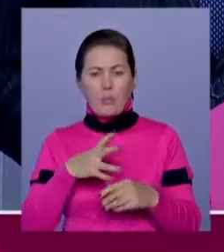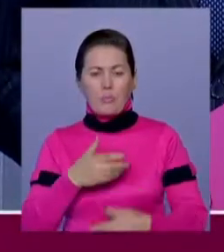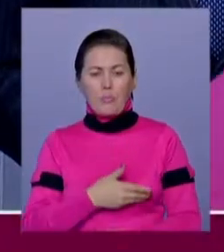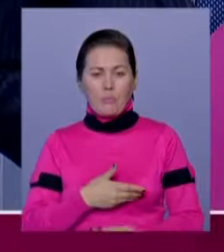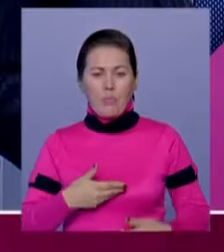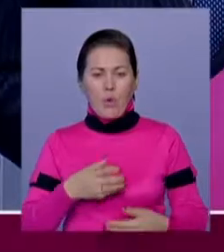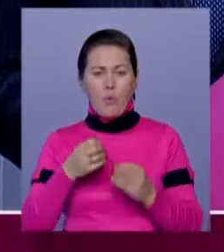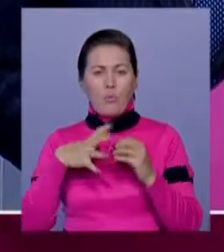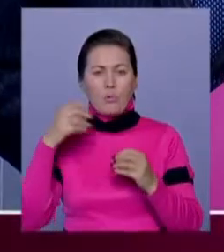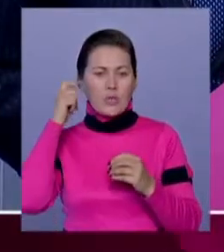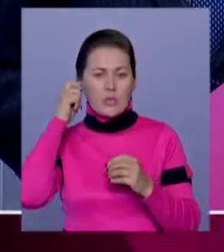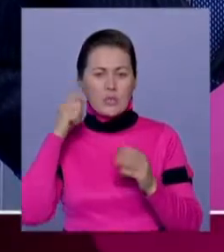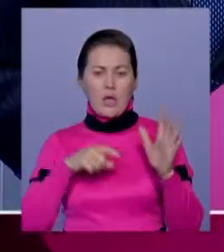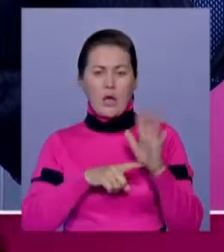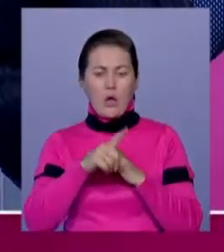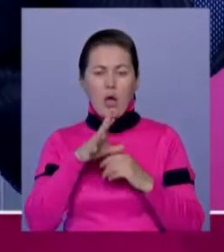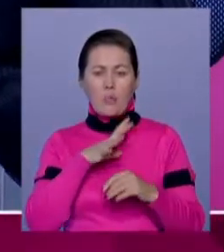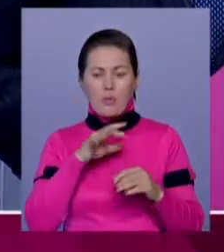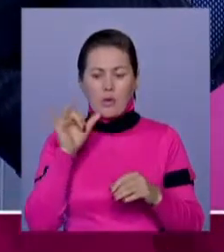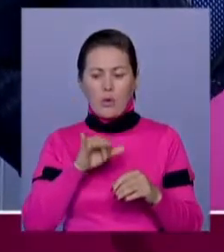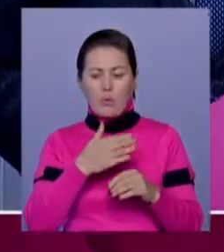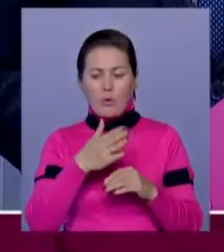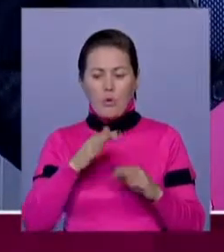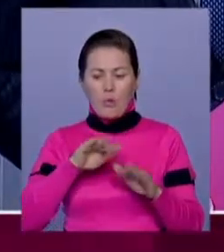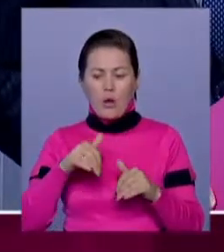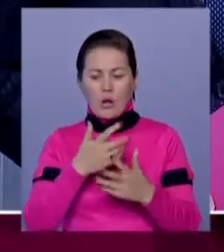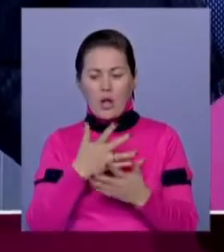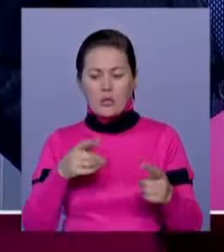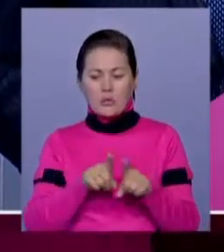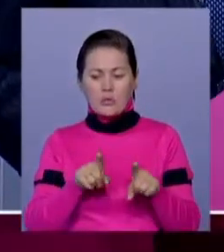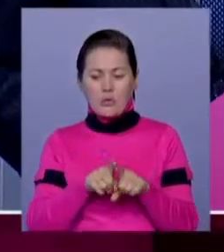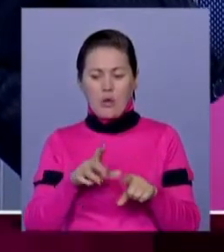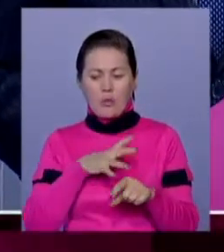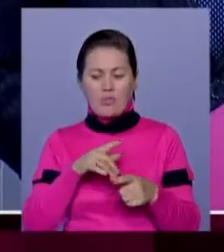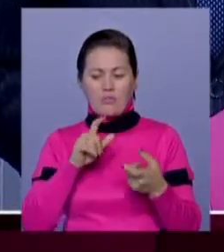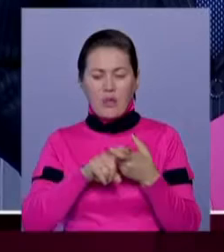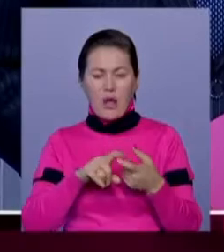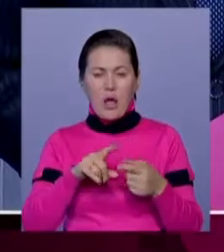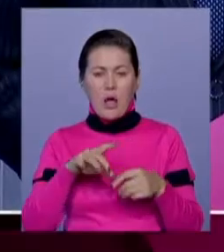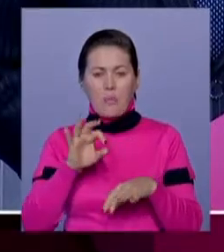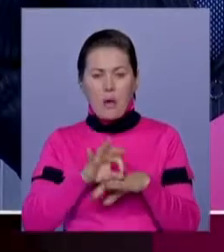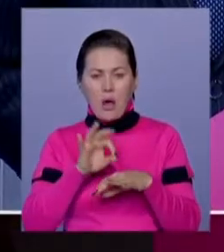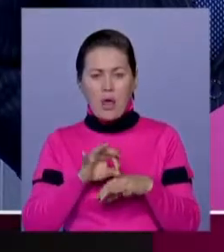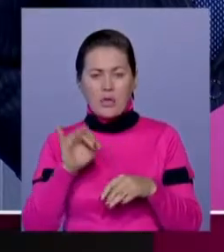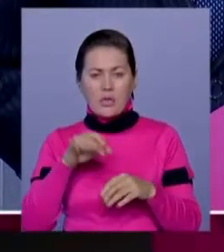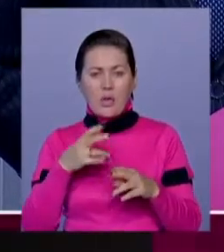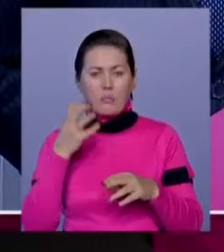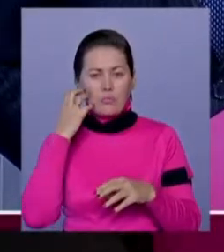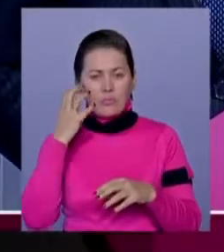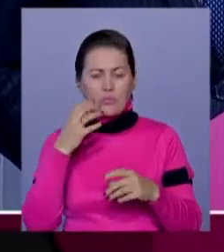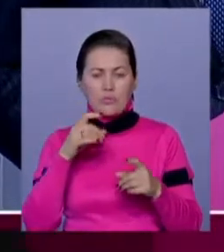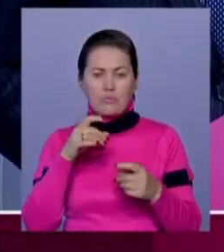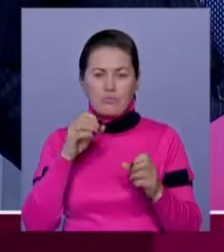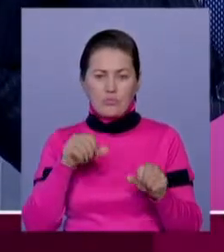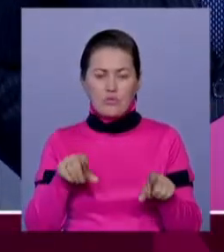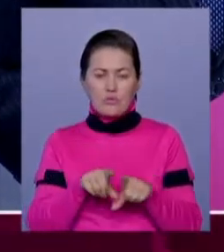қатынасқа 15 жасынан бастап түсетін көрінеді. Оның арты да түрлі кеселдерге, яғни инфекция, созымалы аурулар мен мезгілсіз жүктілікке алып келуі